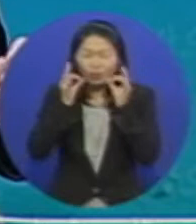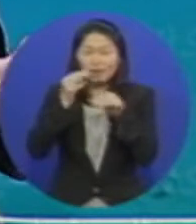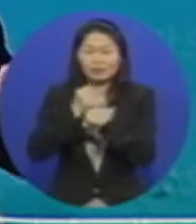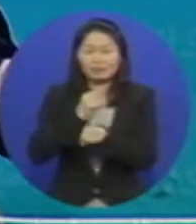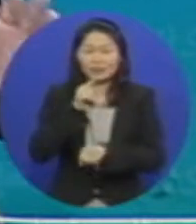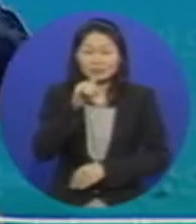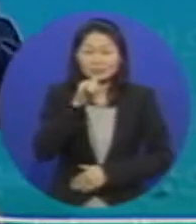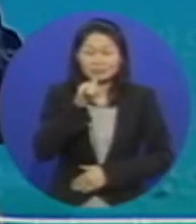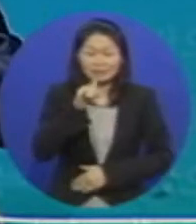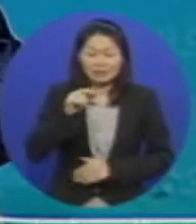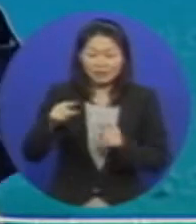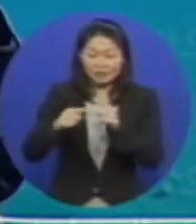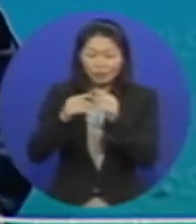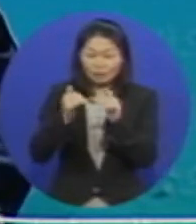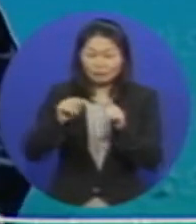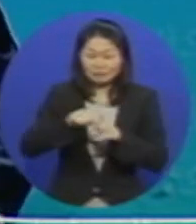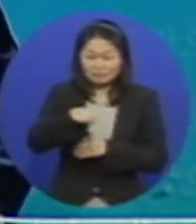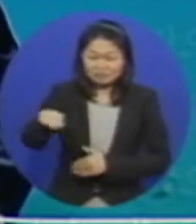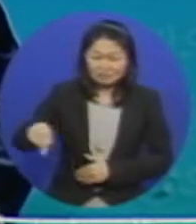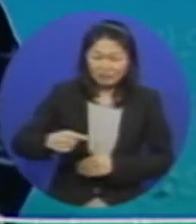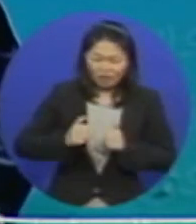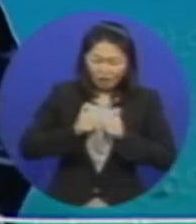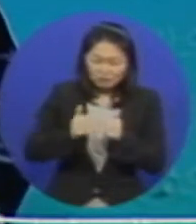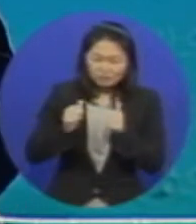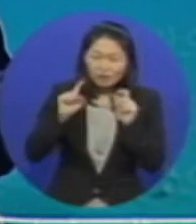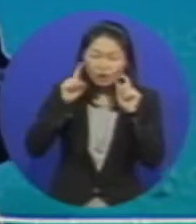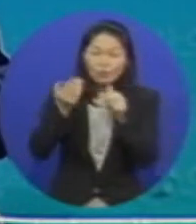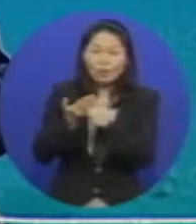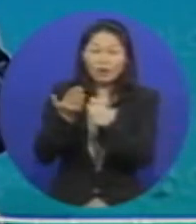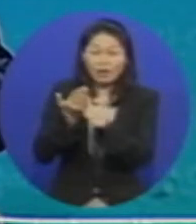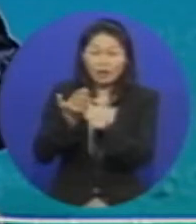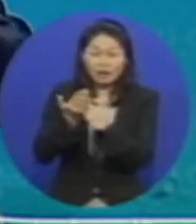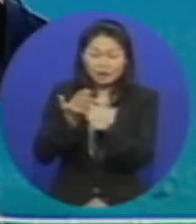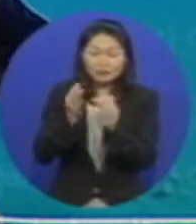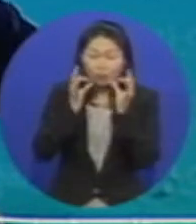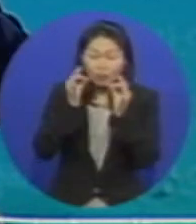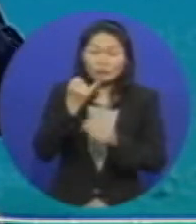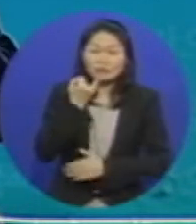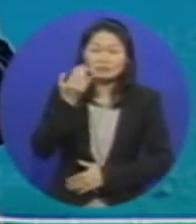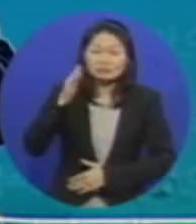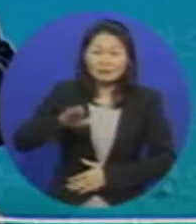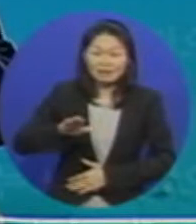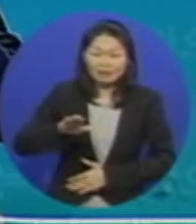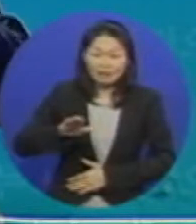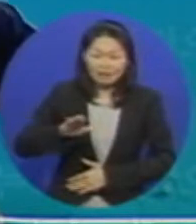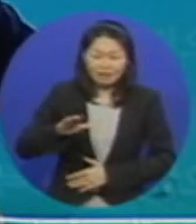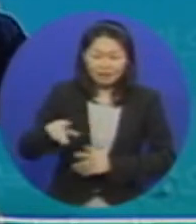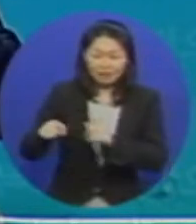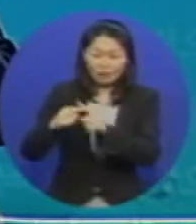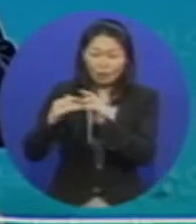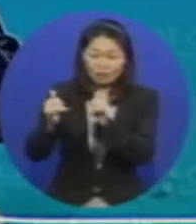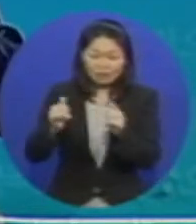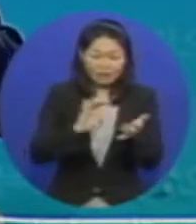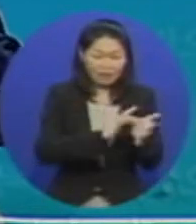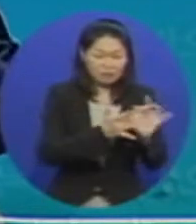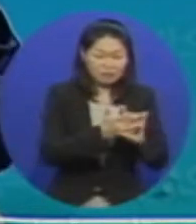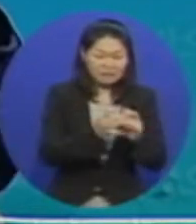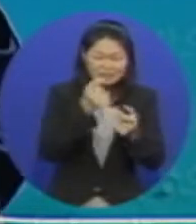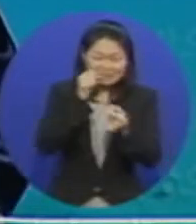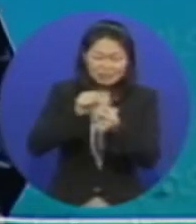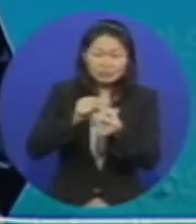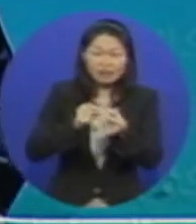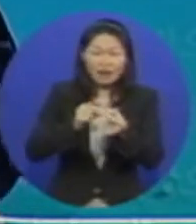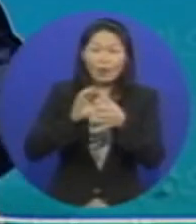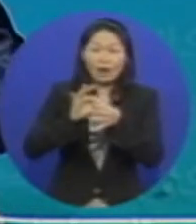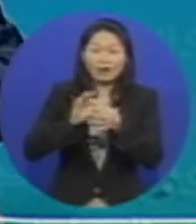열심히 잘 먹게 하려고 하는 마음은 좋은데 교인들이 예수님과 관계를 친밀한 관계를